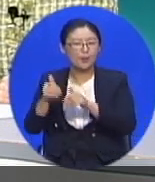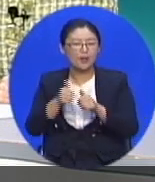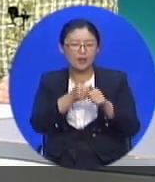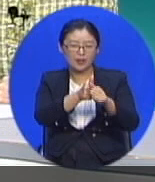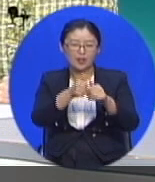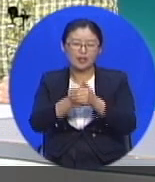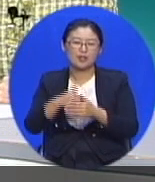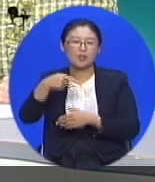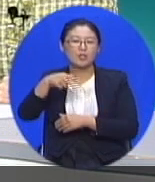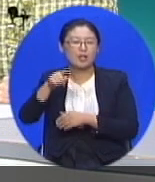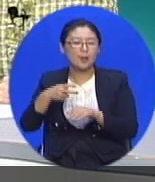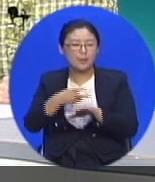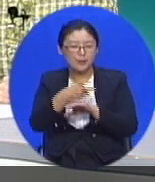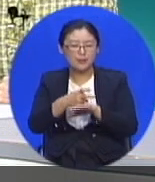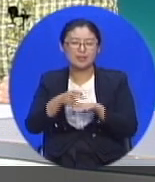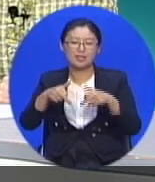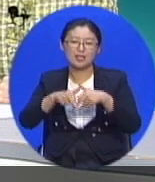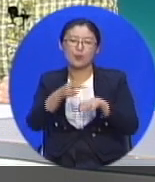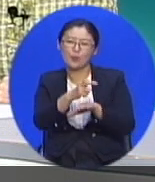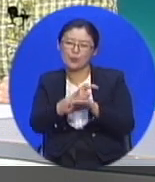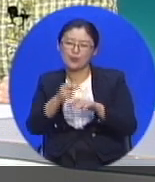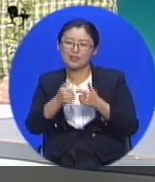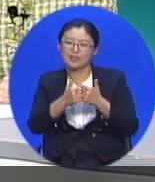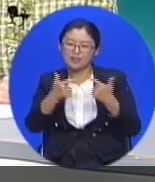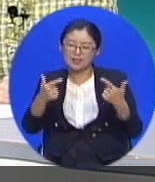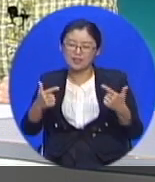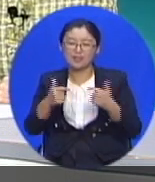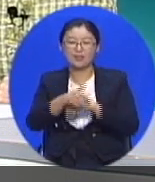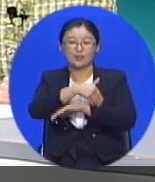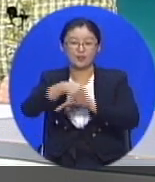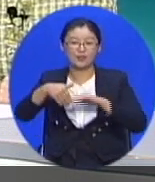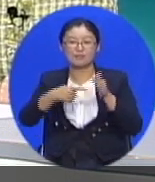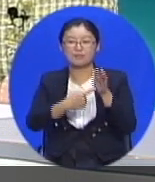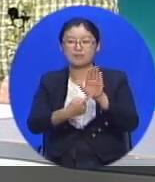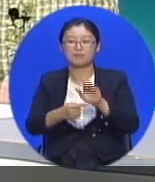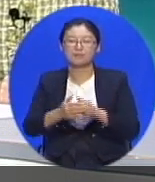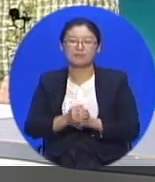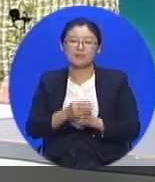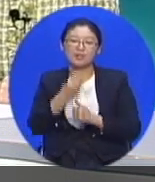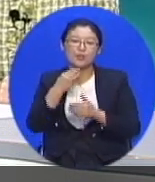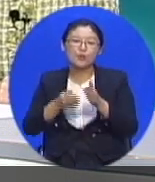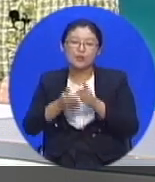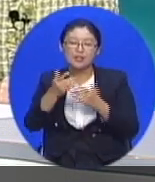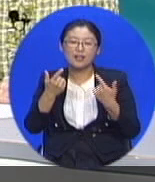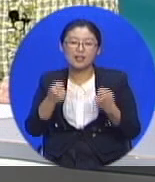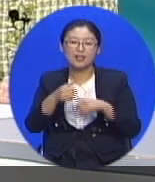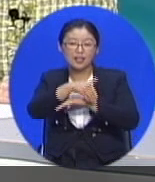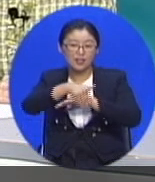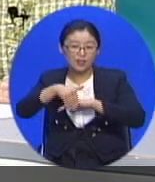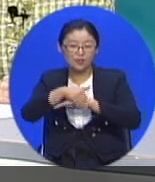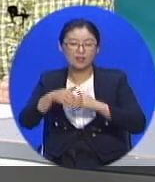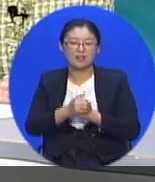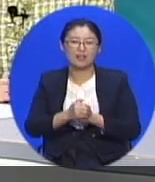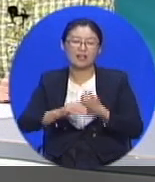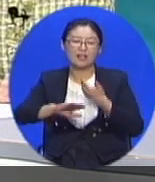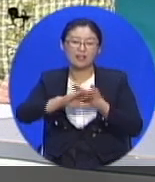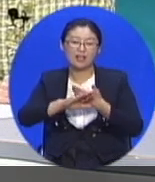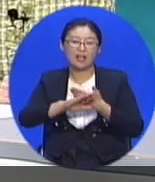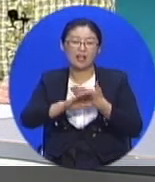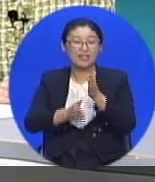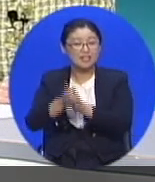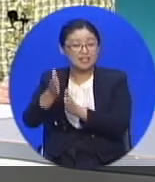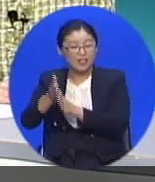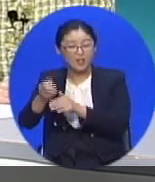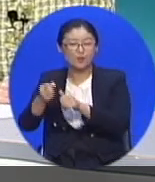저상버스와 장애인 콜택시를 늘리겠다는 대대적인 계획을 발표했는데요. 서울시의 이번 계획안이 다른 광역시도에도